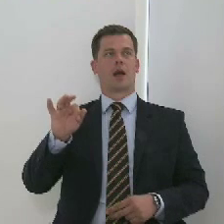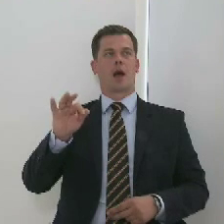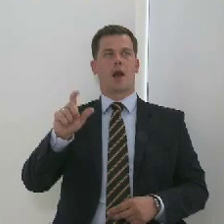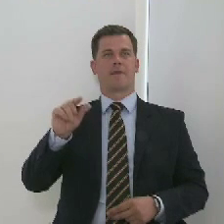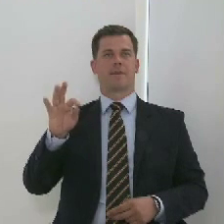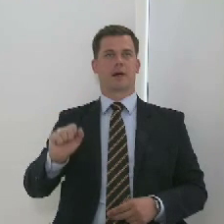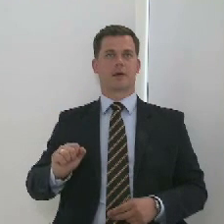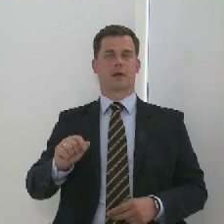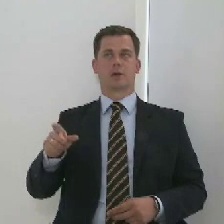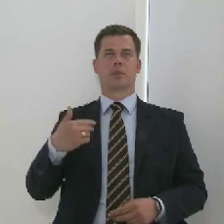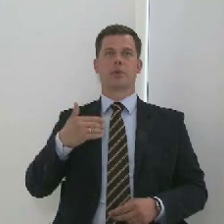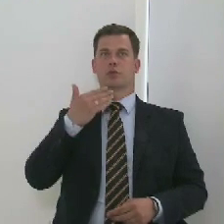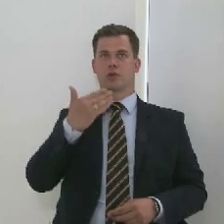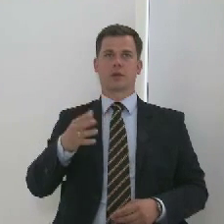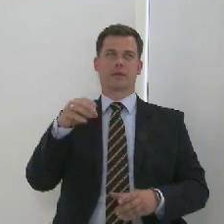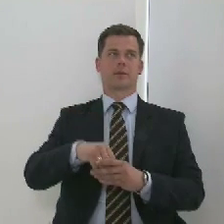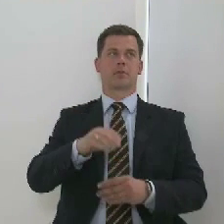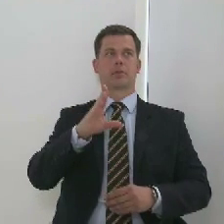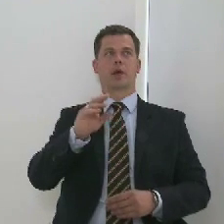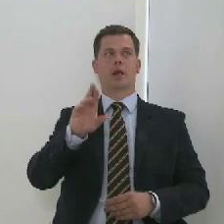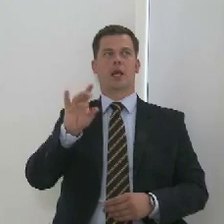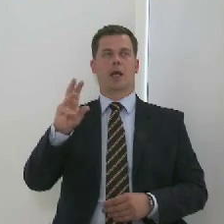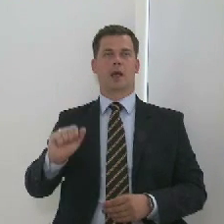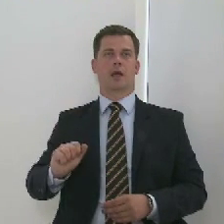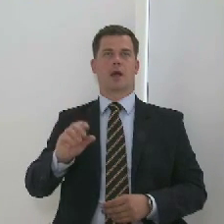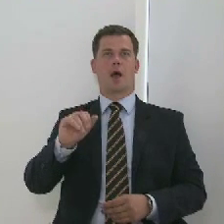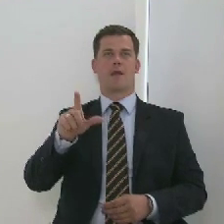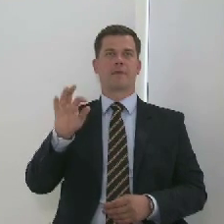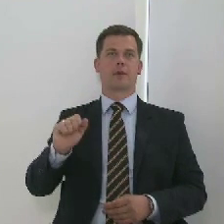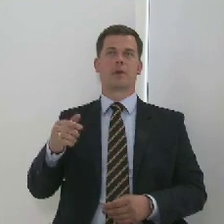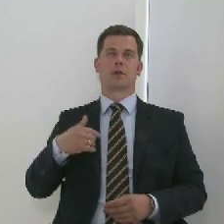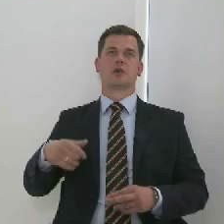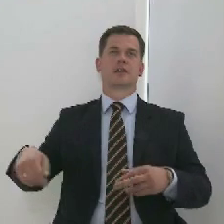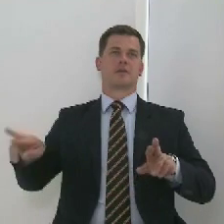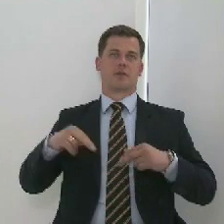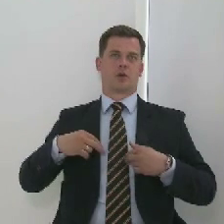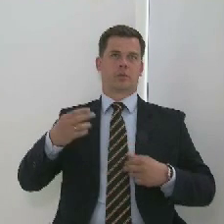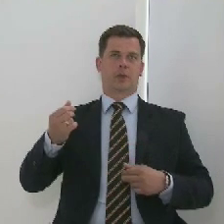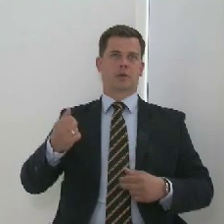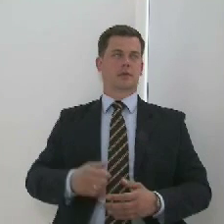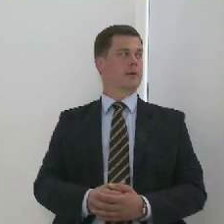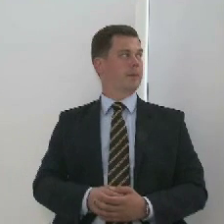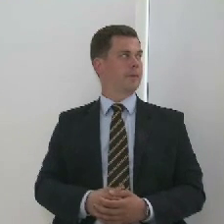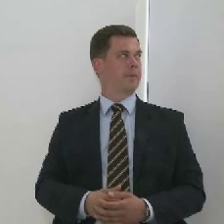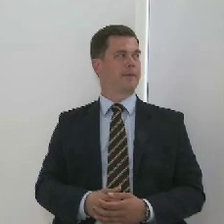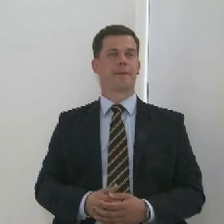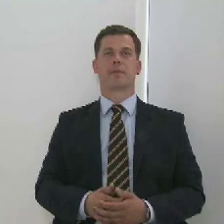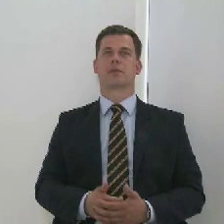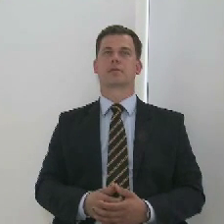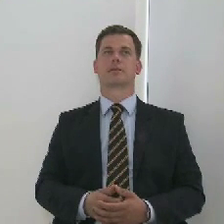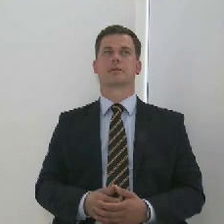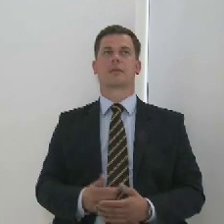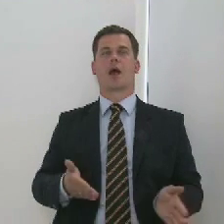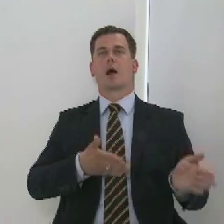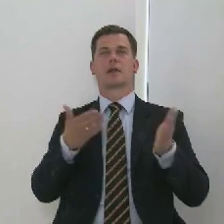ramach programu Bridge Alpha przyciągnął do naszej spółki również bezzwrotną dotację z NCBiR-u. I w